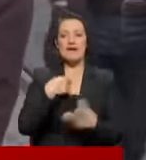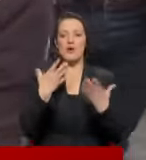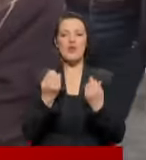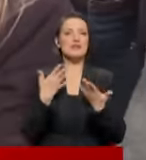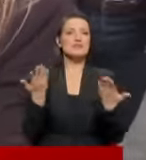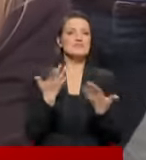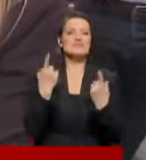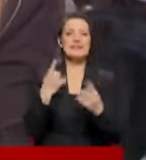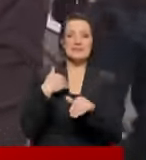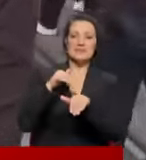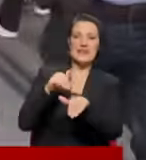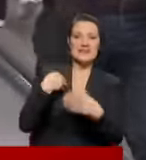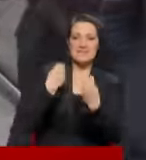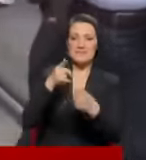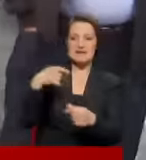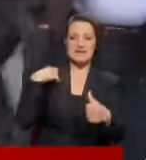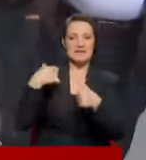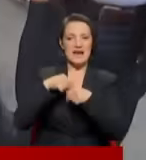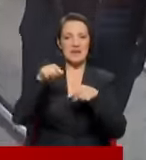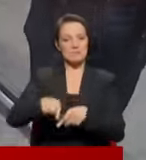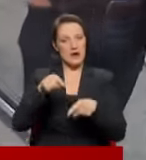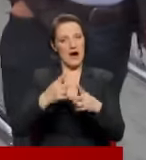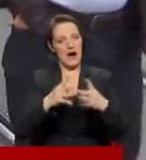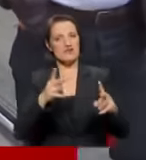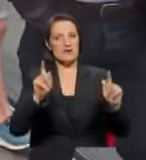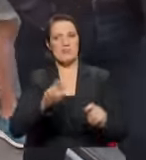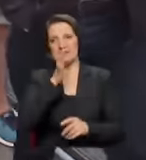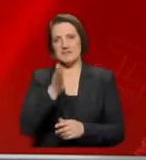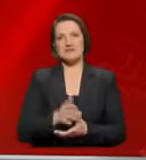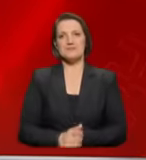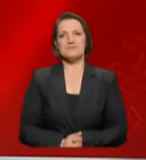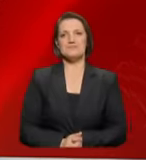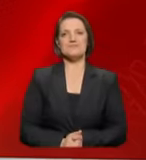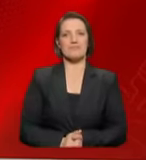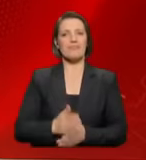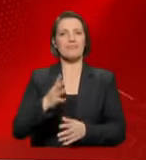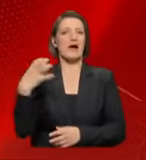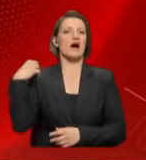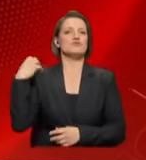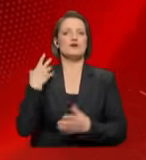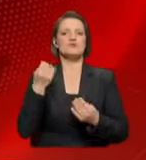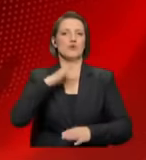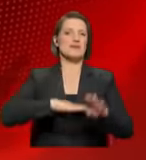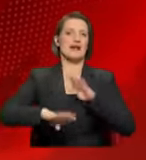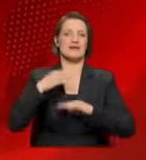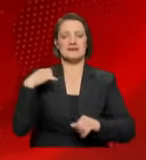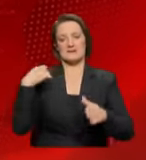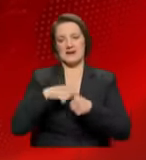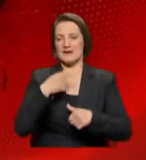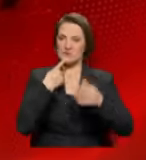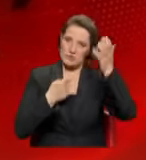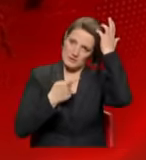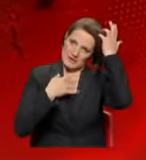olarak nasıl bir destekle sizleri tekrar buralara kazandırabiliriz? Az subaylar çok dertli, bir kez daha